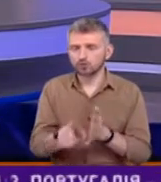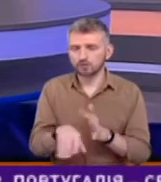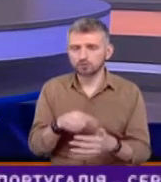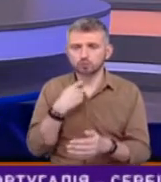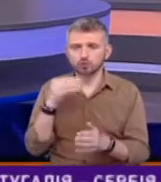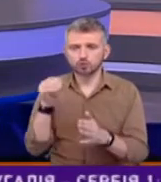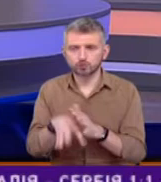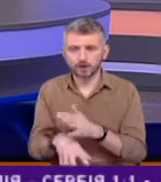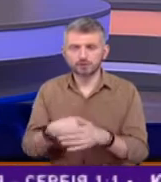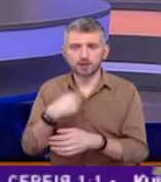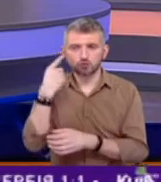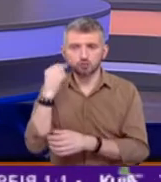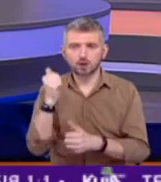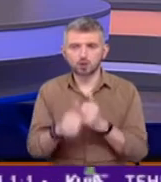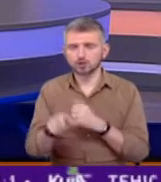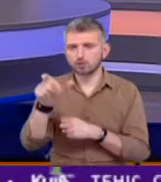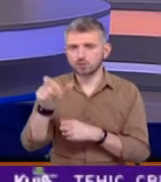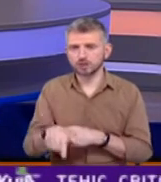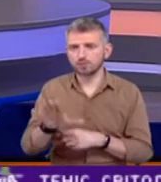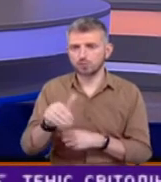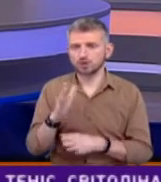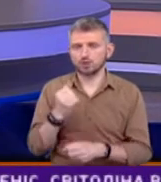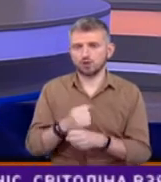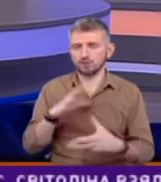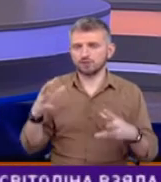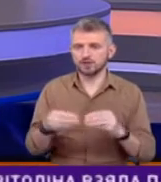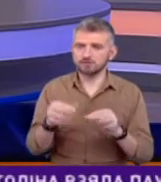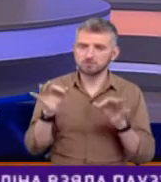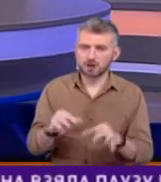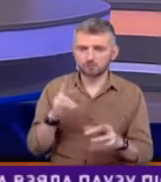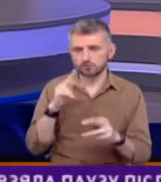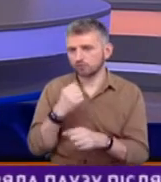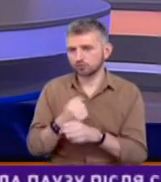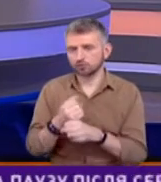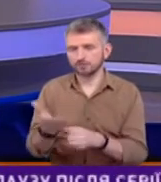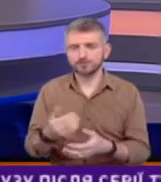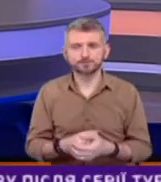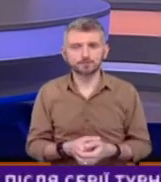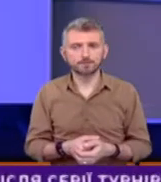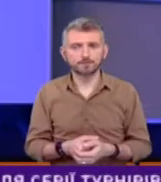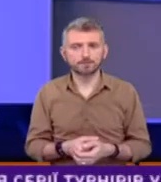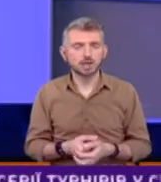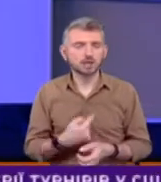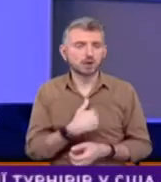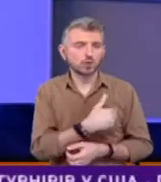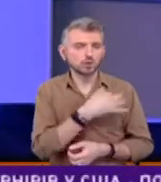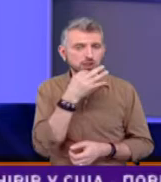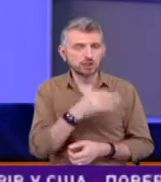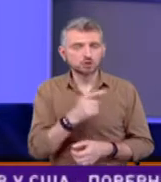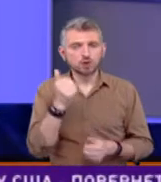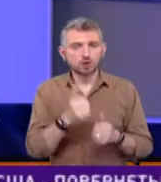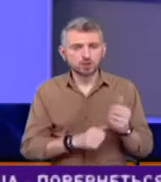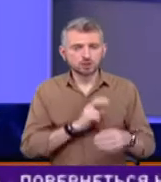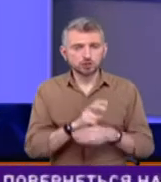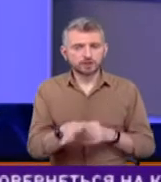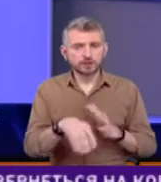проголосував. І я думаю, що кожен громадянин потім буде робити висновки, чи правильно він зробив, чи неправильно. Я хочу сказати, щоб кожен йшов